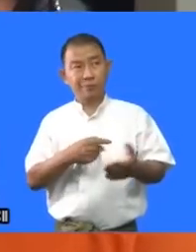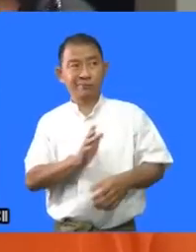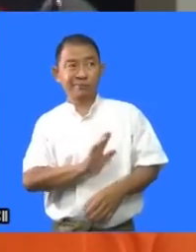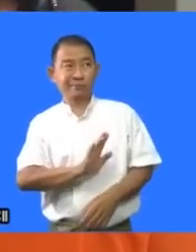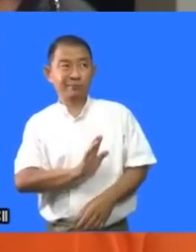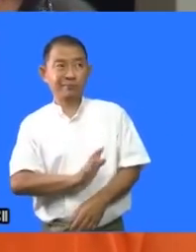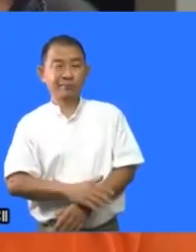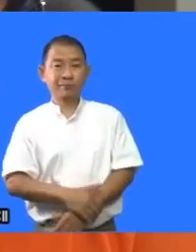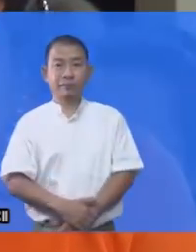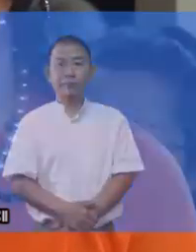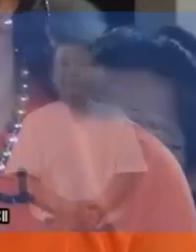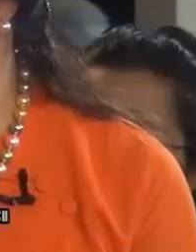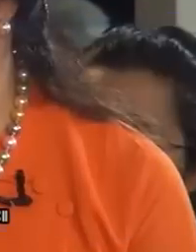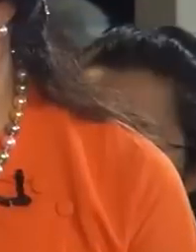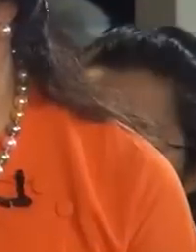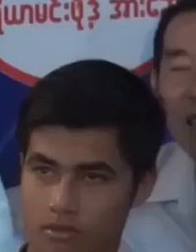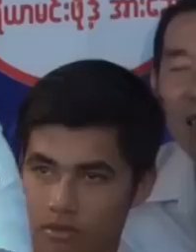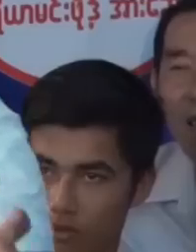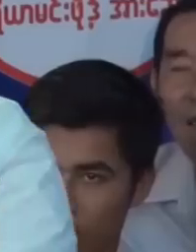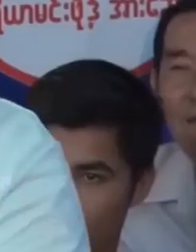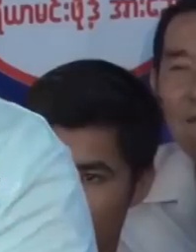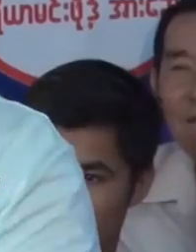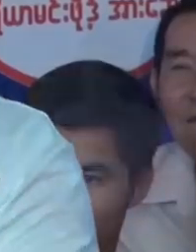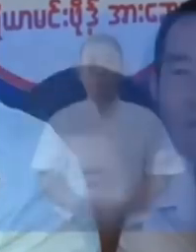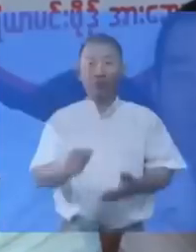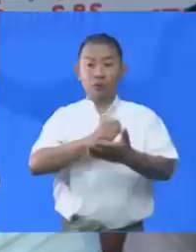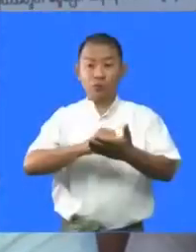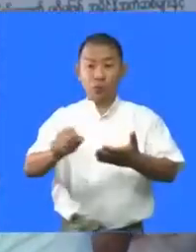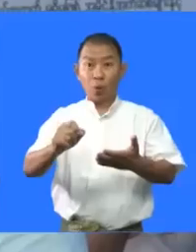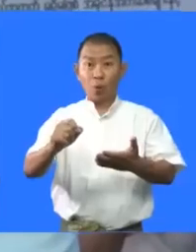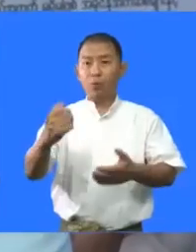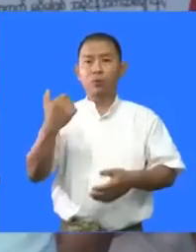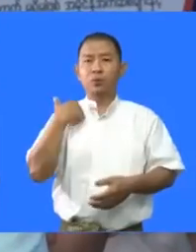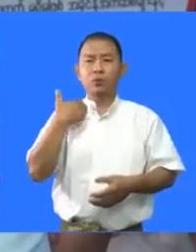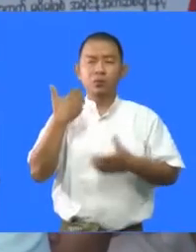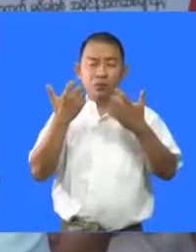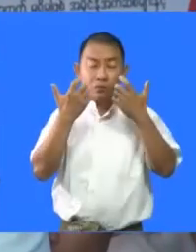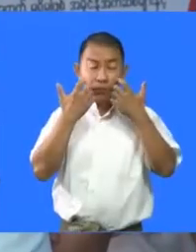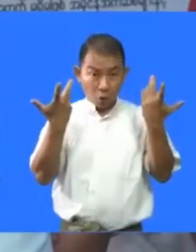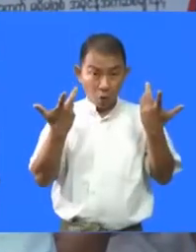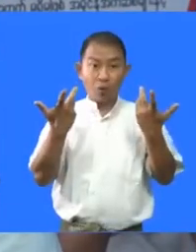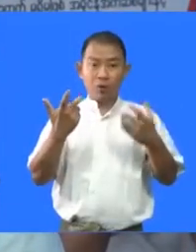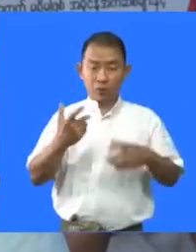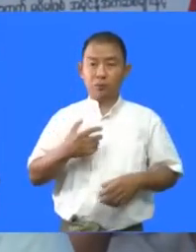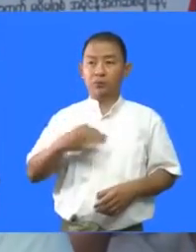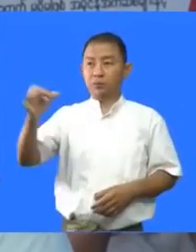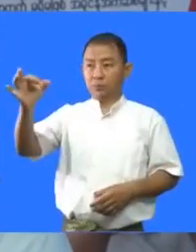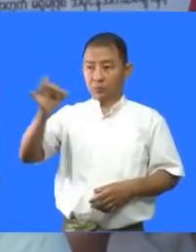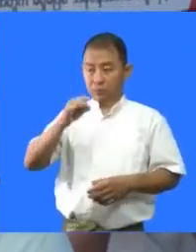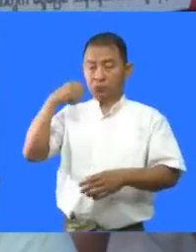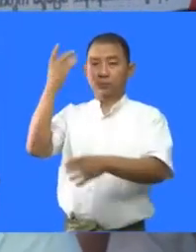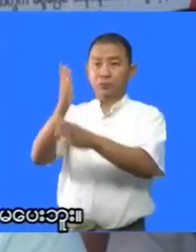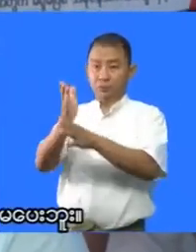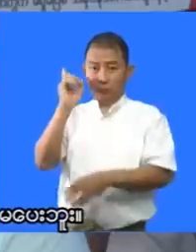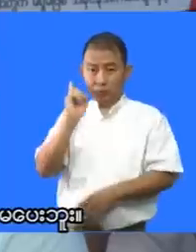စ်တာဟုတ်လာလက်မှတ်မထိုးကြတော့ ဘူးဟုတ်လက်မှတ်မထိုးဘူးဆိုတော့ကျွန်တ ော်ပြောတာ မတ်ကျူတို့ကမတ်ကျူတို့ပတ်စံပေးမှာသူတို့ကရိုက်